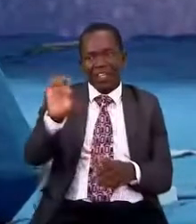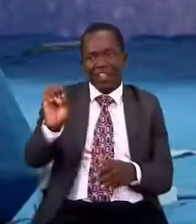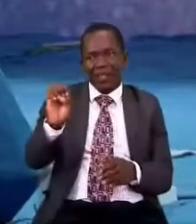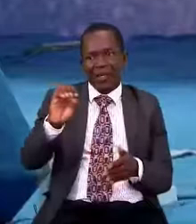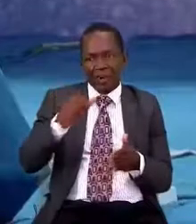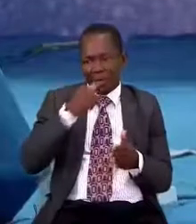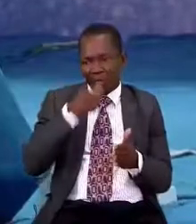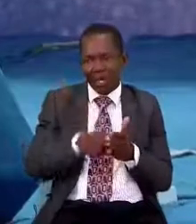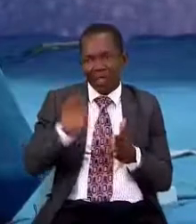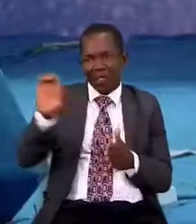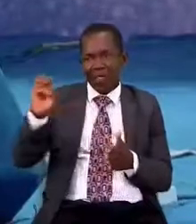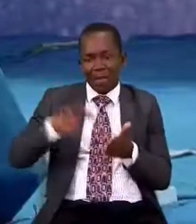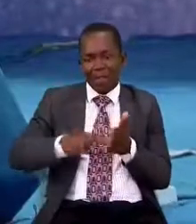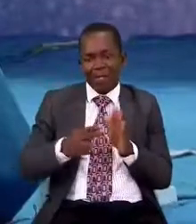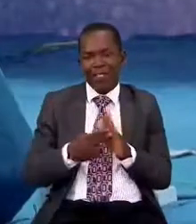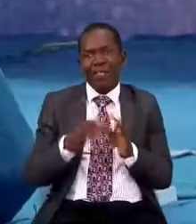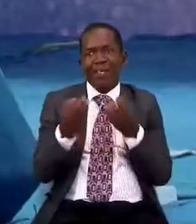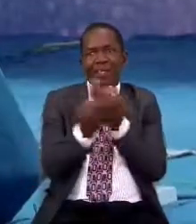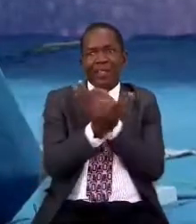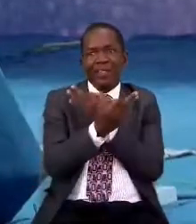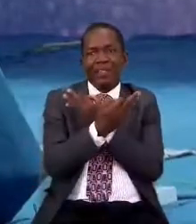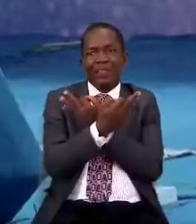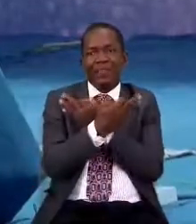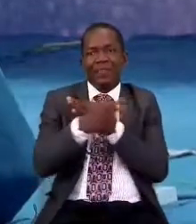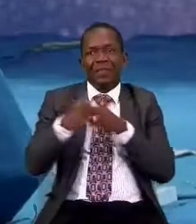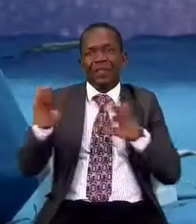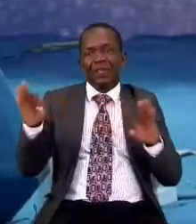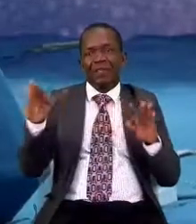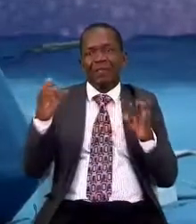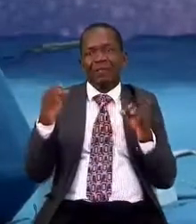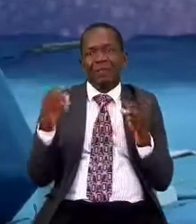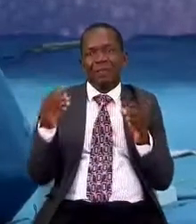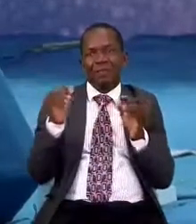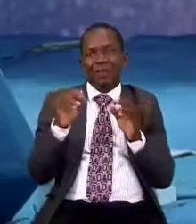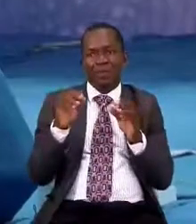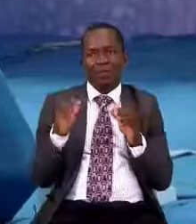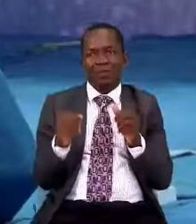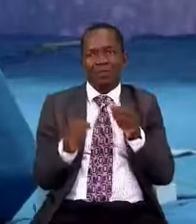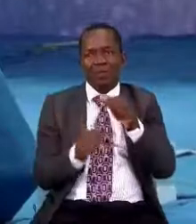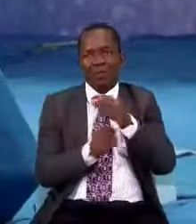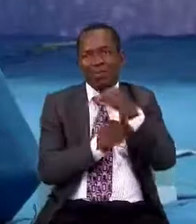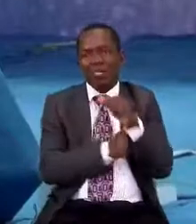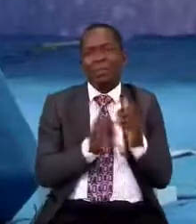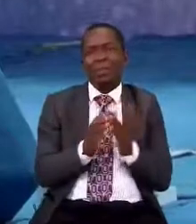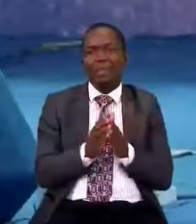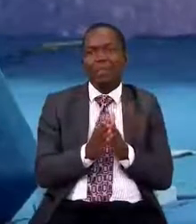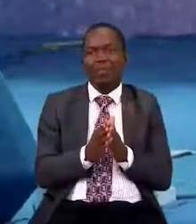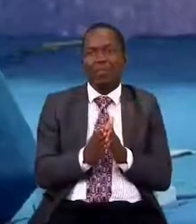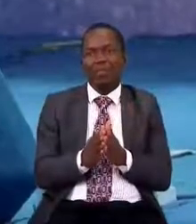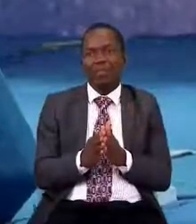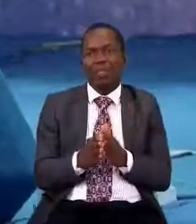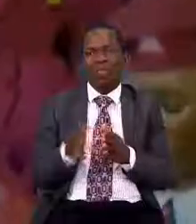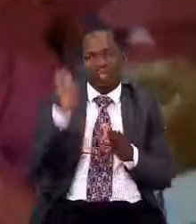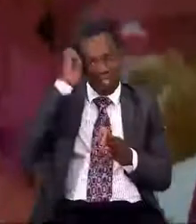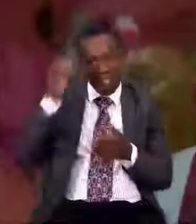les chaînes qui vous lient, toutes les cordes qui vous lient, il vient vous émanciper, vous libérer,